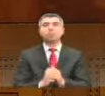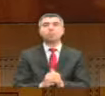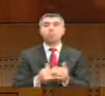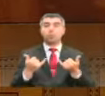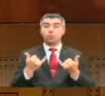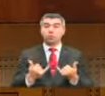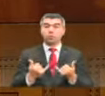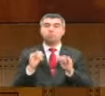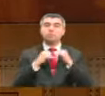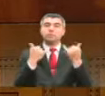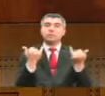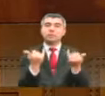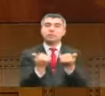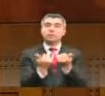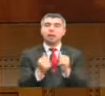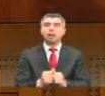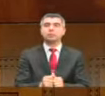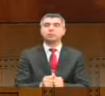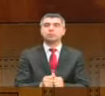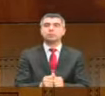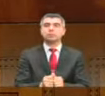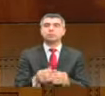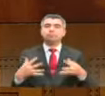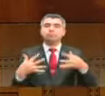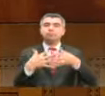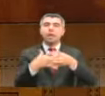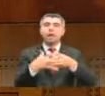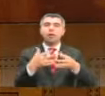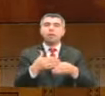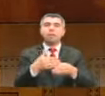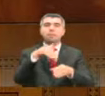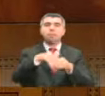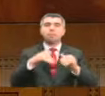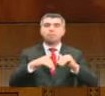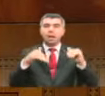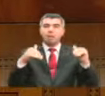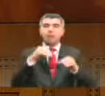تنعقد هذه الجلسة المشتركة لمجلسي البرلمان